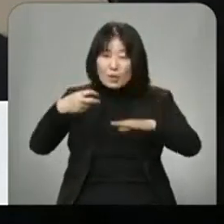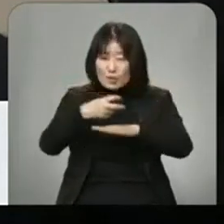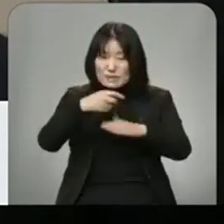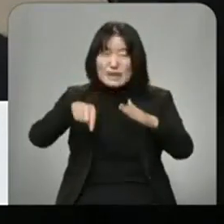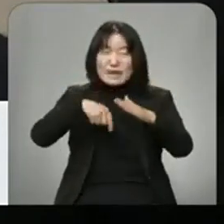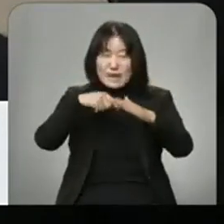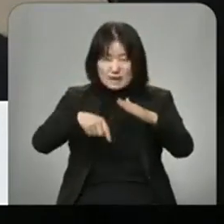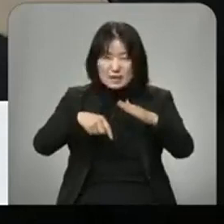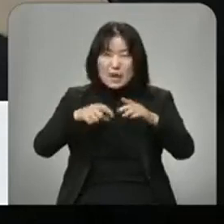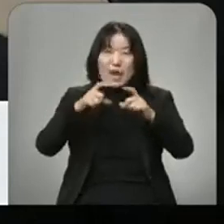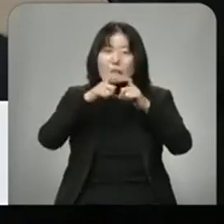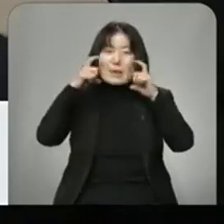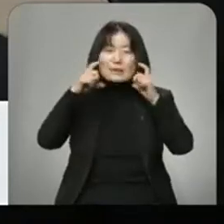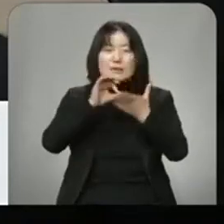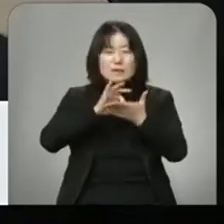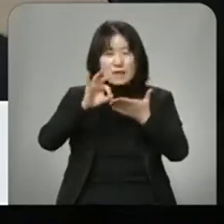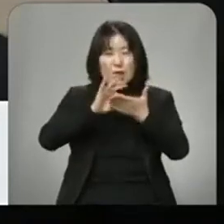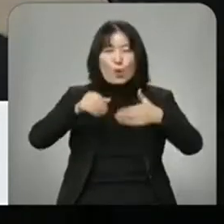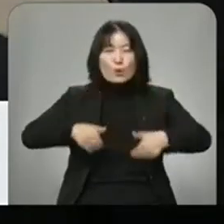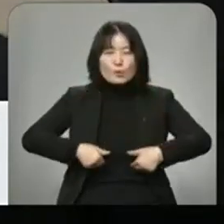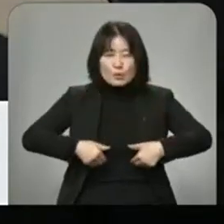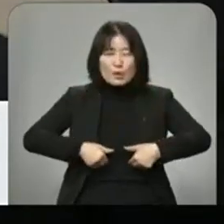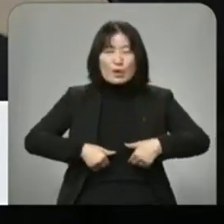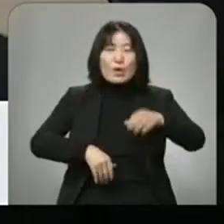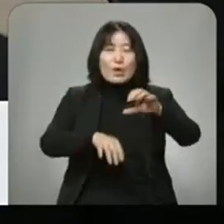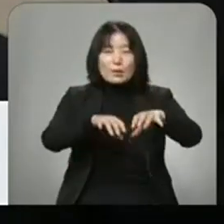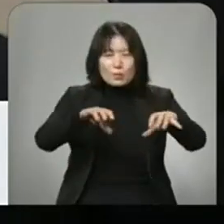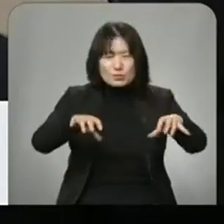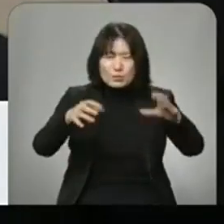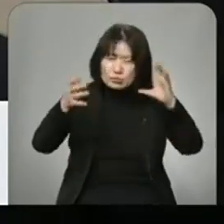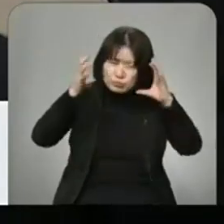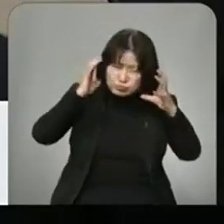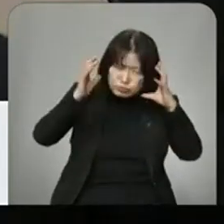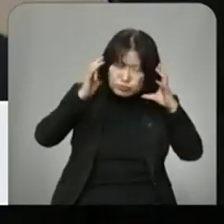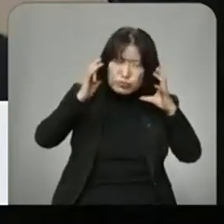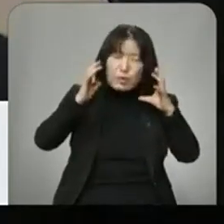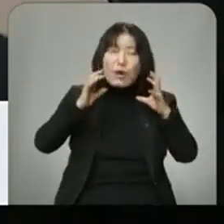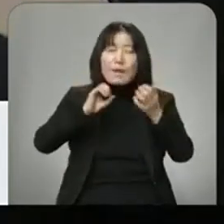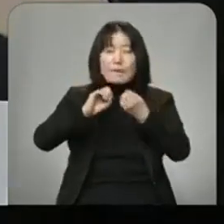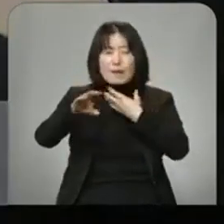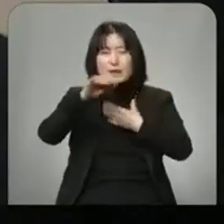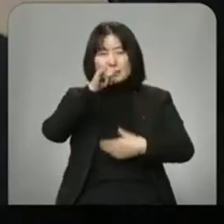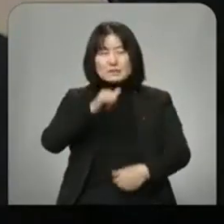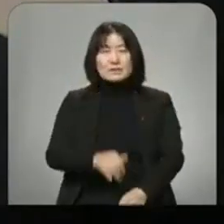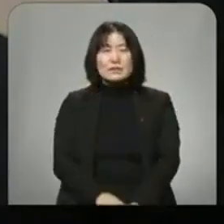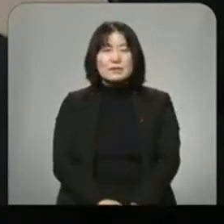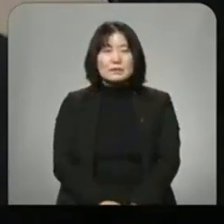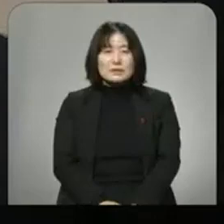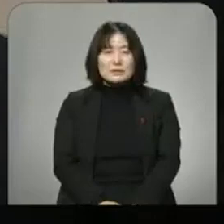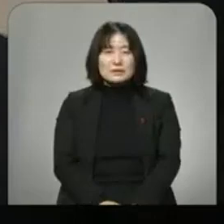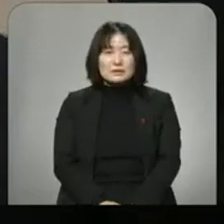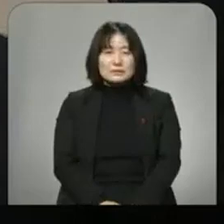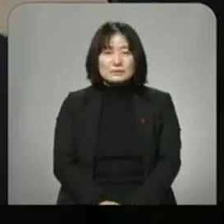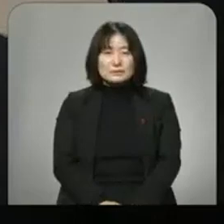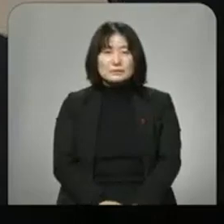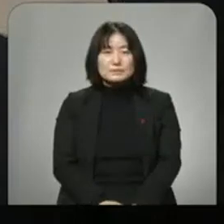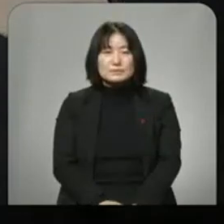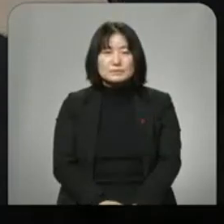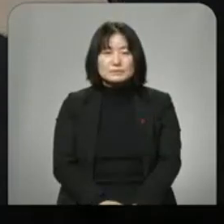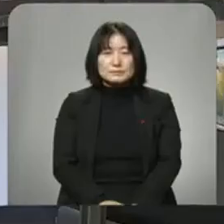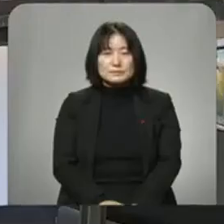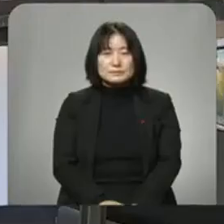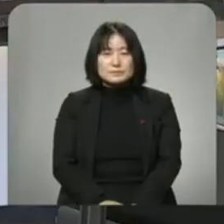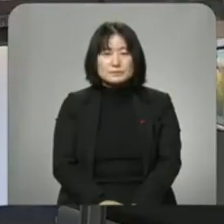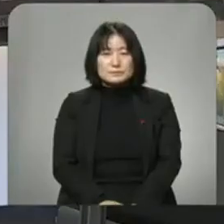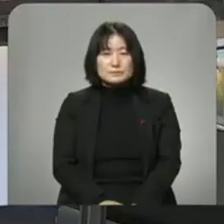여전히 마스크 규제가 남아 있는데요. 곳곳에서는 혼란스럽다는 반응이 나오고 있습니다. 조유연 기자의 보도입니다.